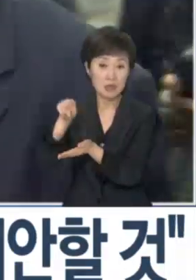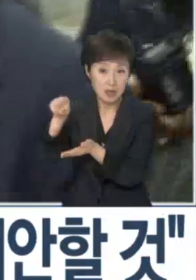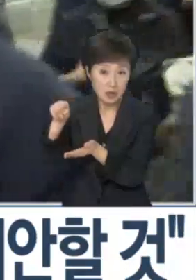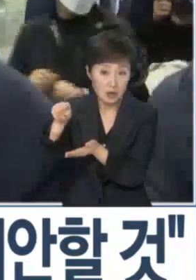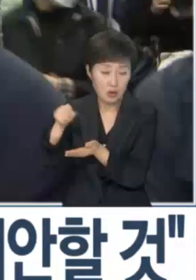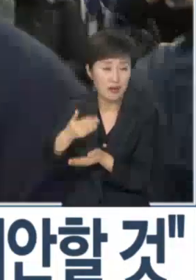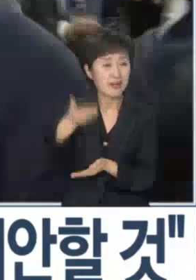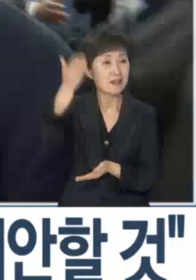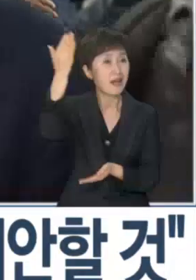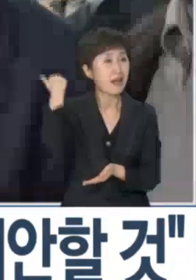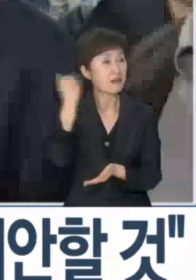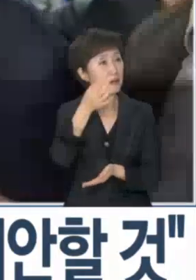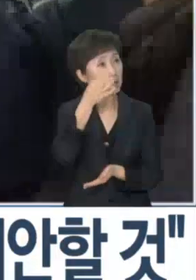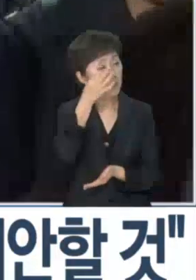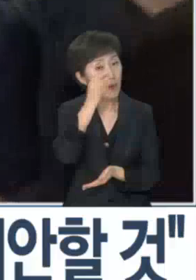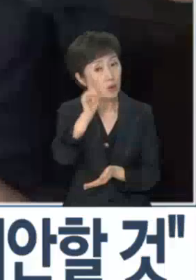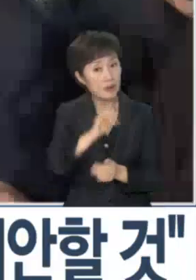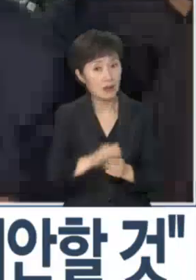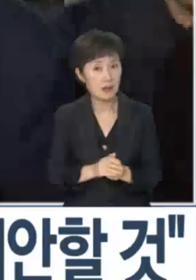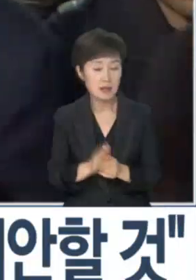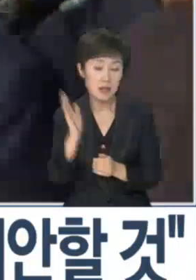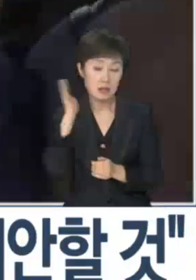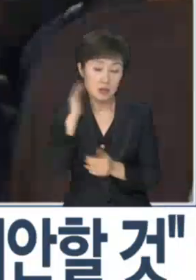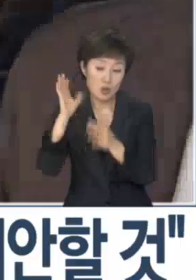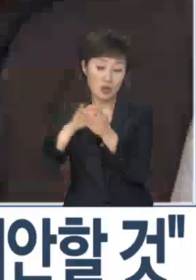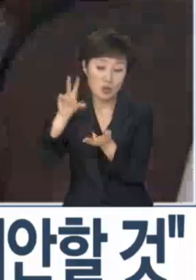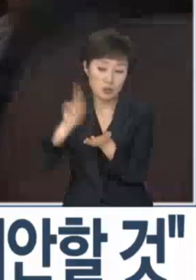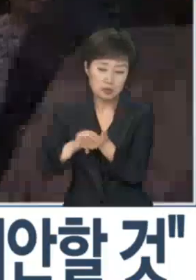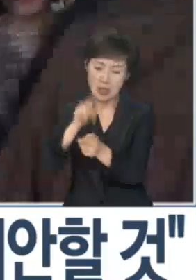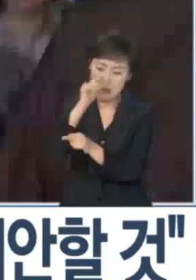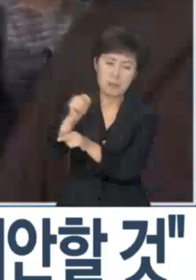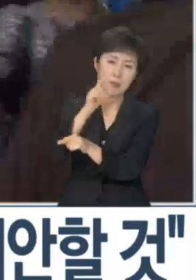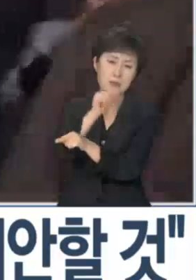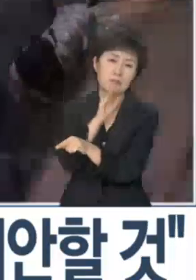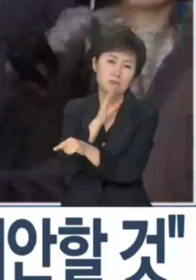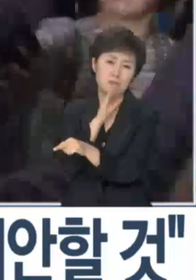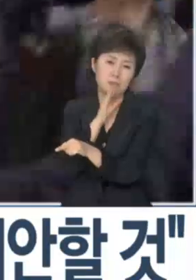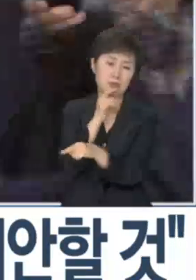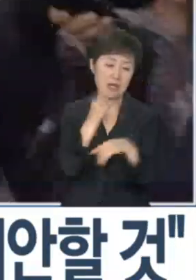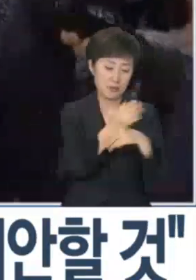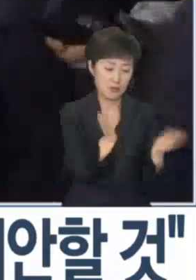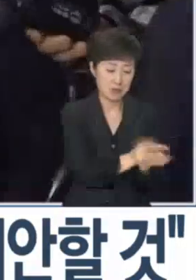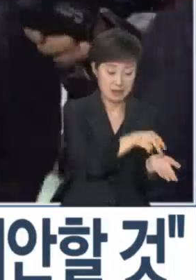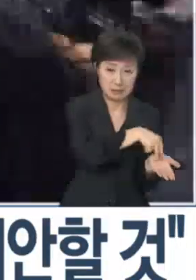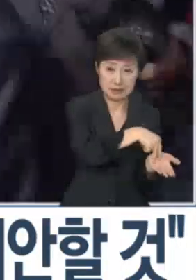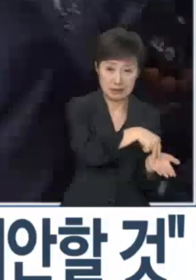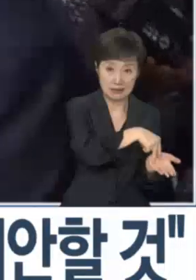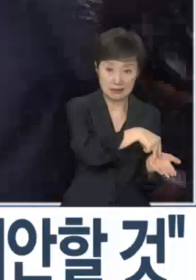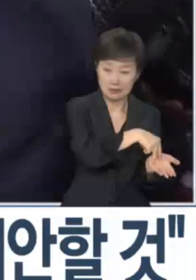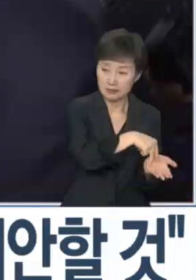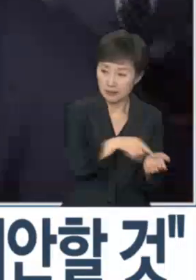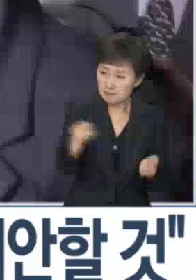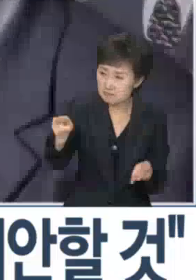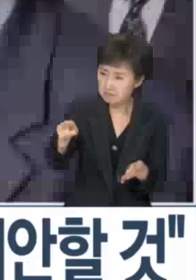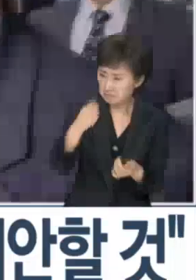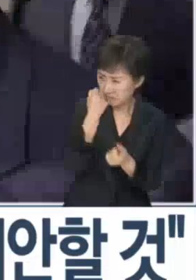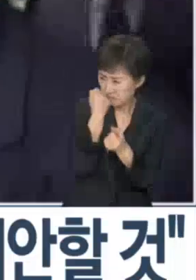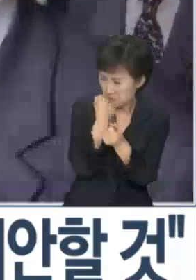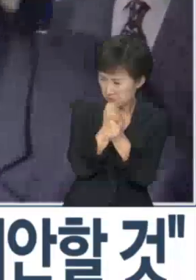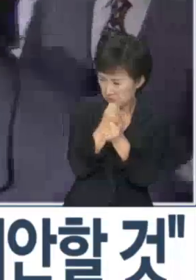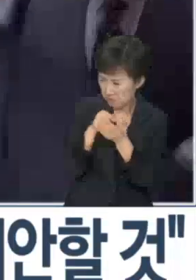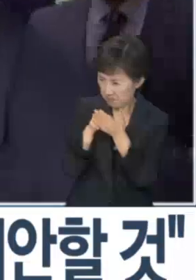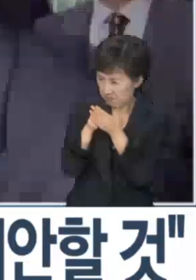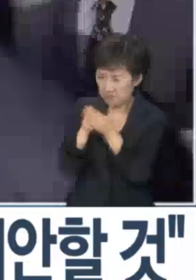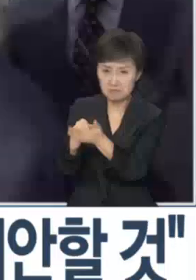대선과 총선의 국면에서 상당히 예민한 문제이기 때문에 민주당에서도 이거에 대해서는 무조건 밀어붙여서